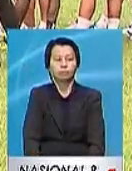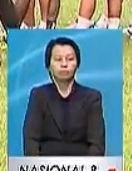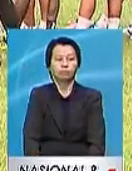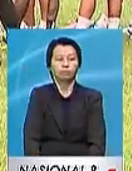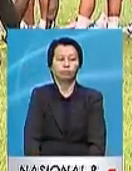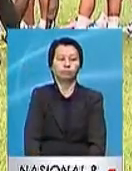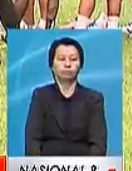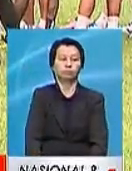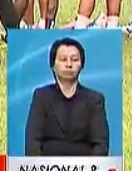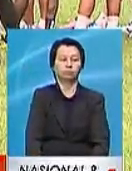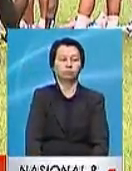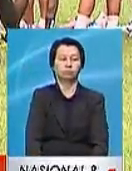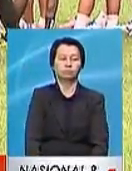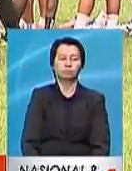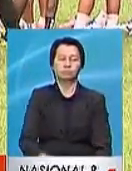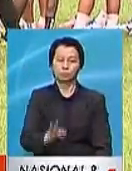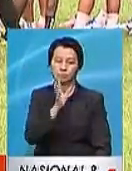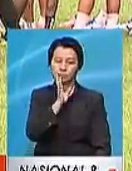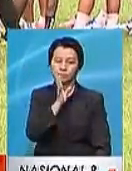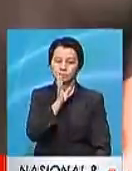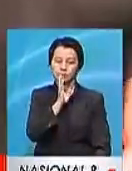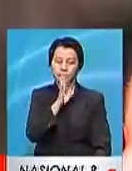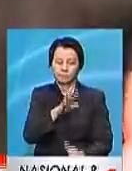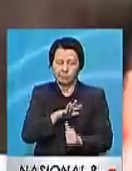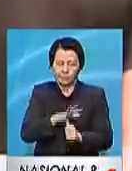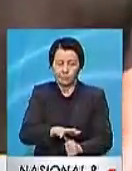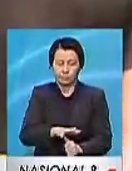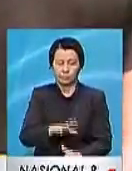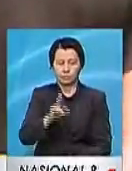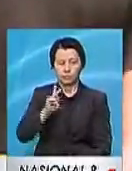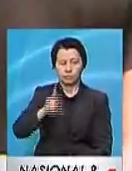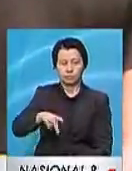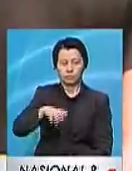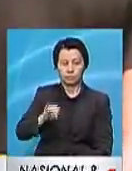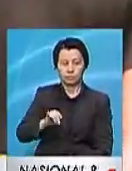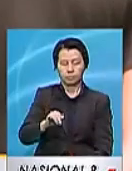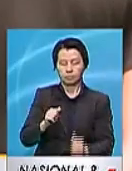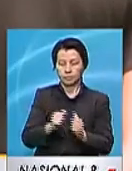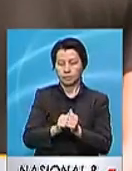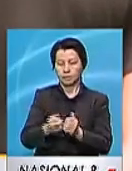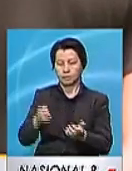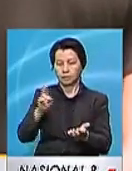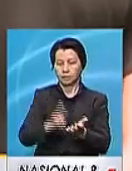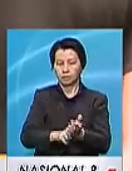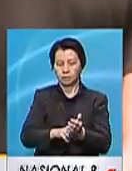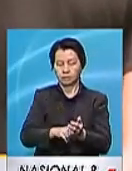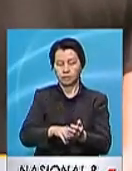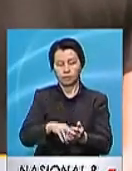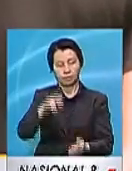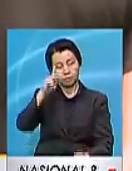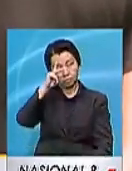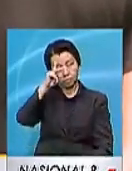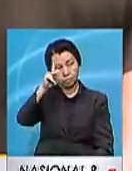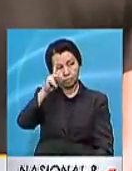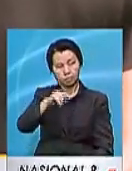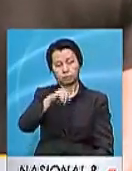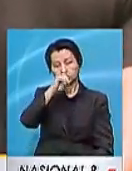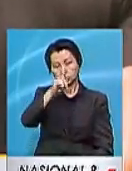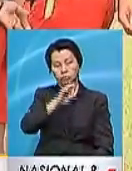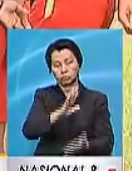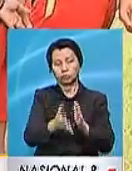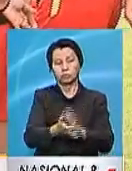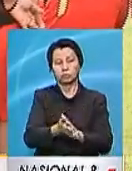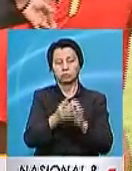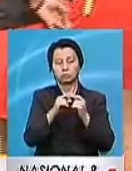Selangor walaupun mengakui sedikit terdekan dengan KPI tersebut namun dengan rekod The Red Giant sebelum ini yang sememangnya menjadi